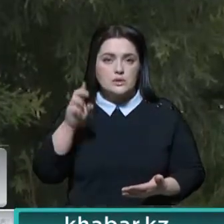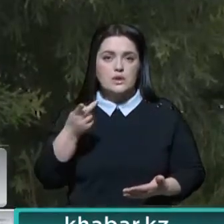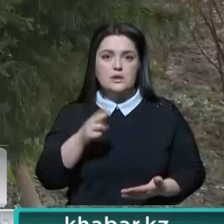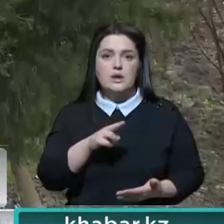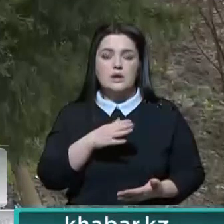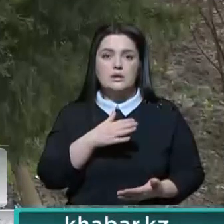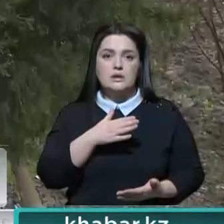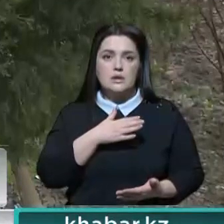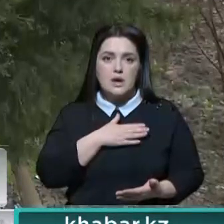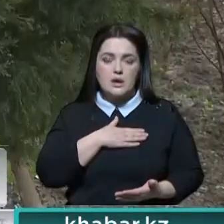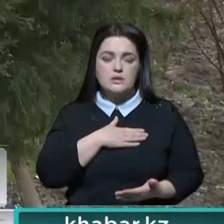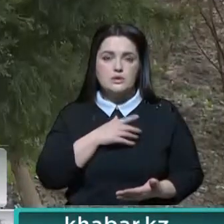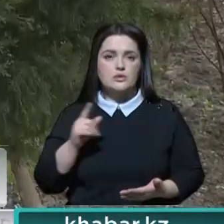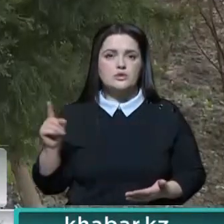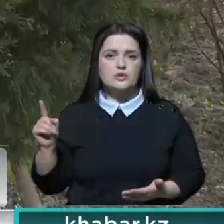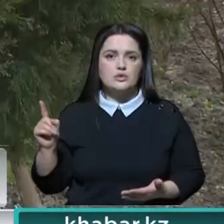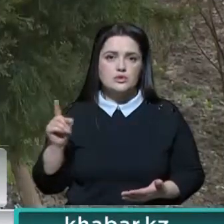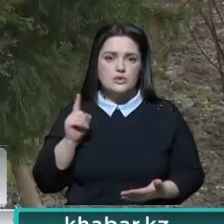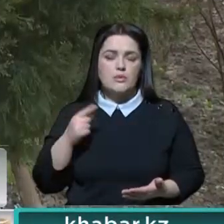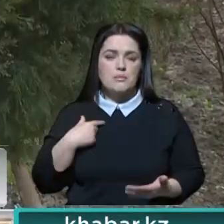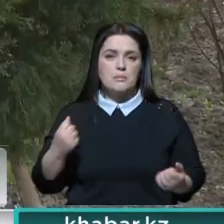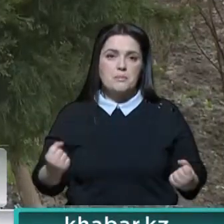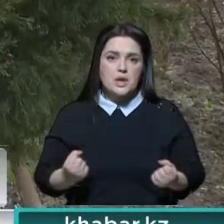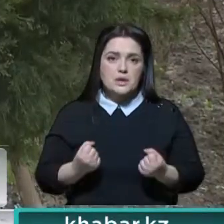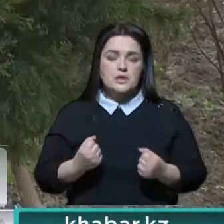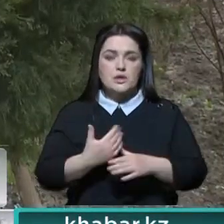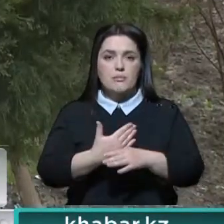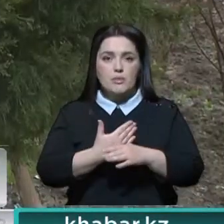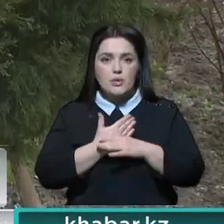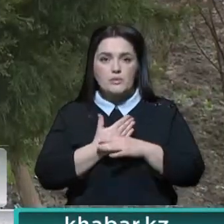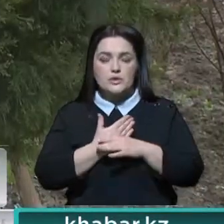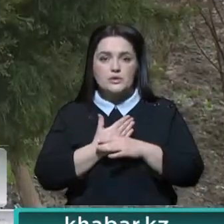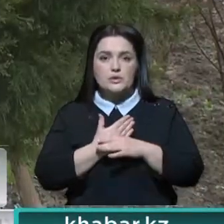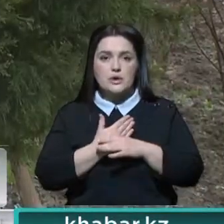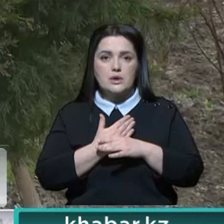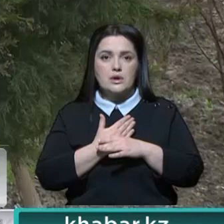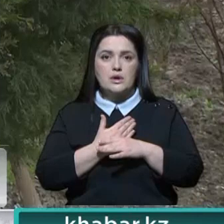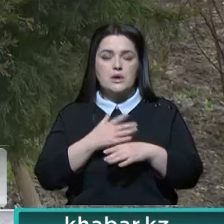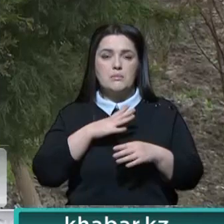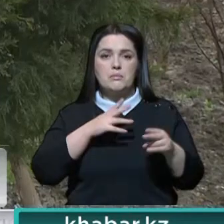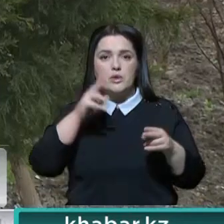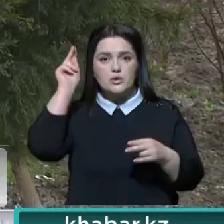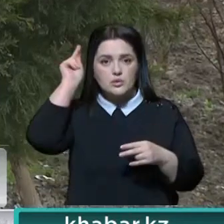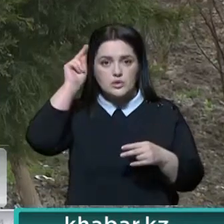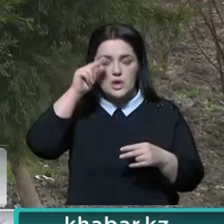нас. Ну, ждем, наверное, поддержки, помощи. Конечно, проходили, изучали, смотрели,